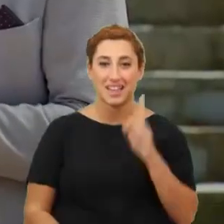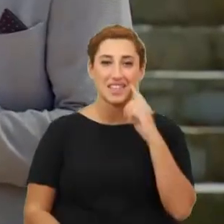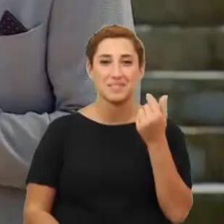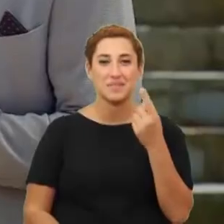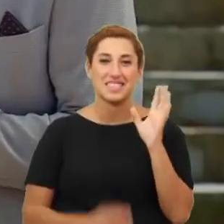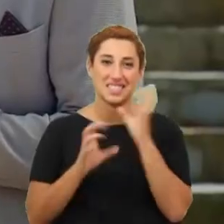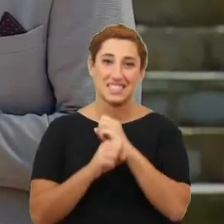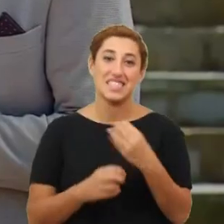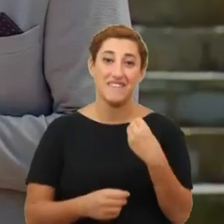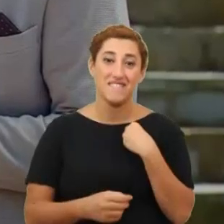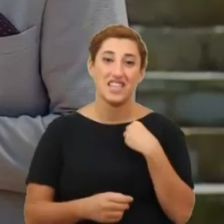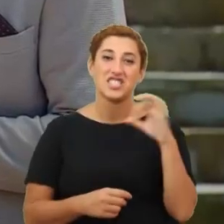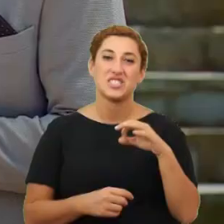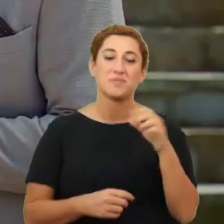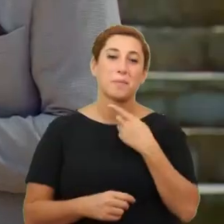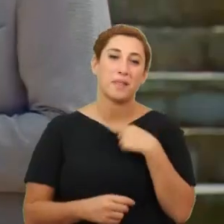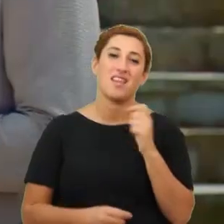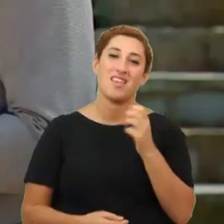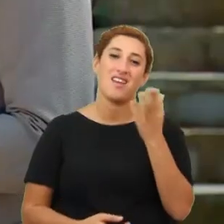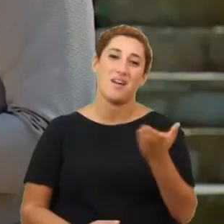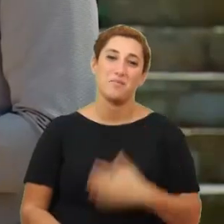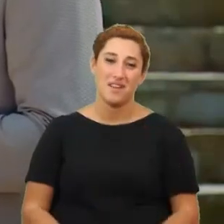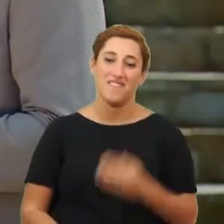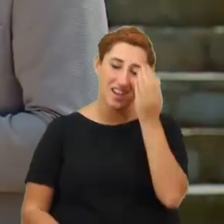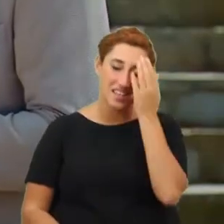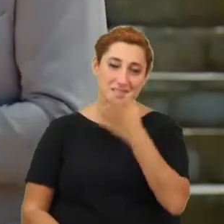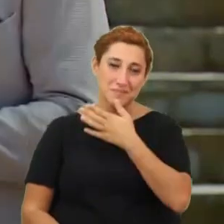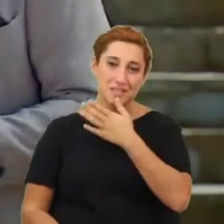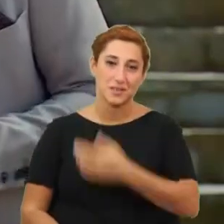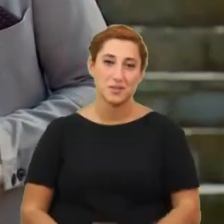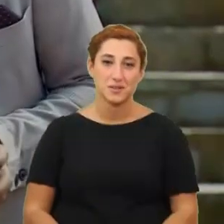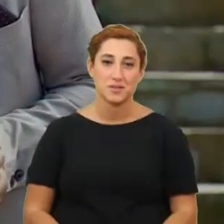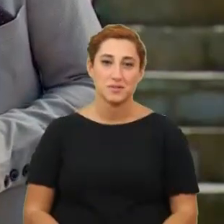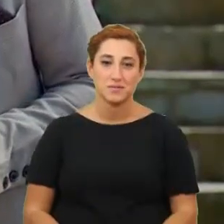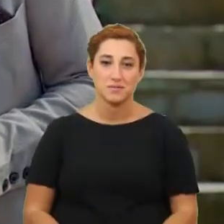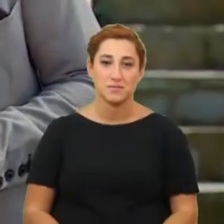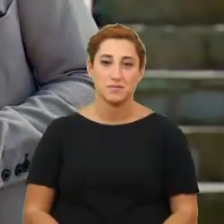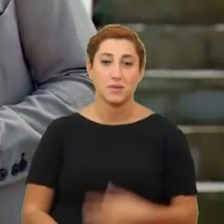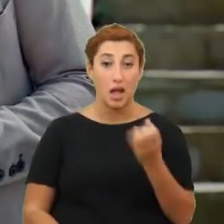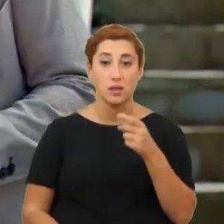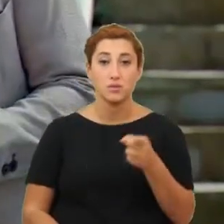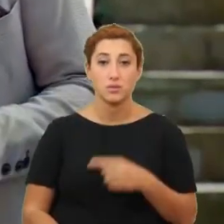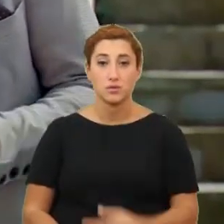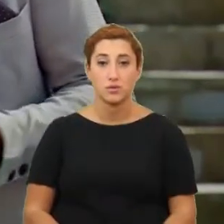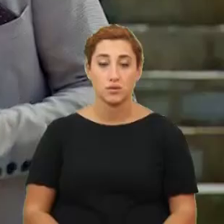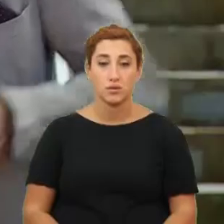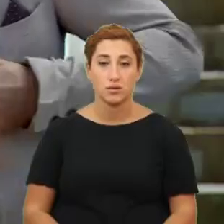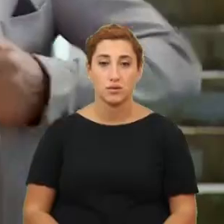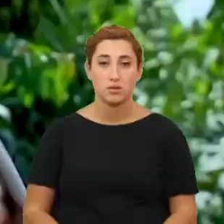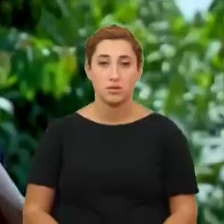Yalnız biraz gizli verin de, şimdi canı çeker falan, fakir biliyorsun. Al Şükrü.